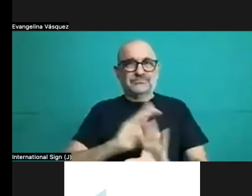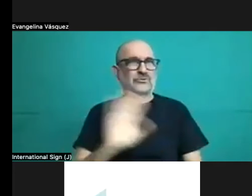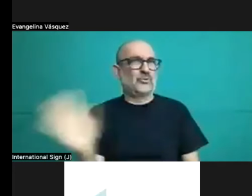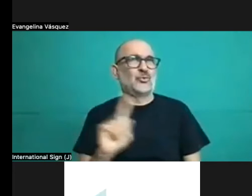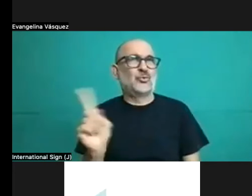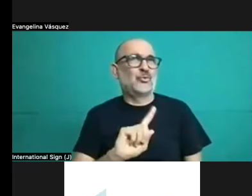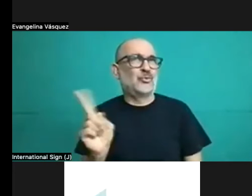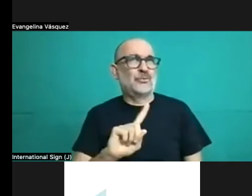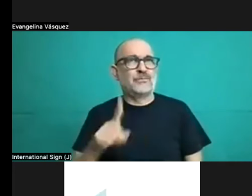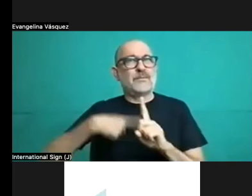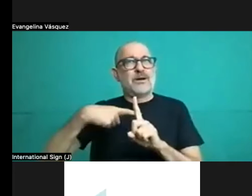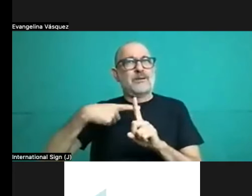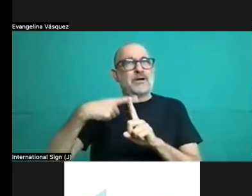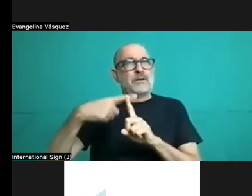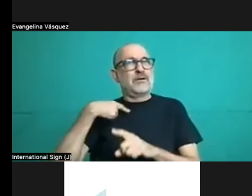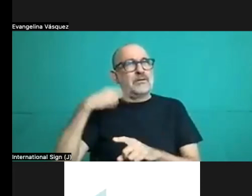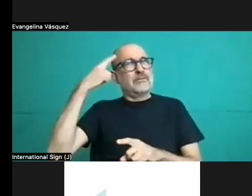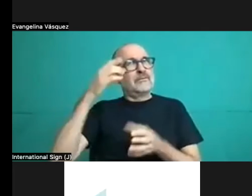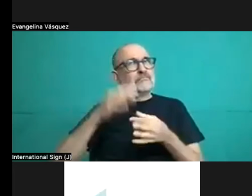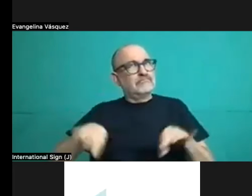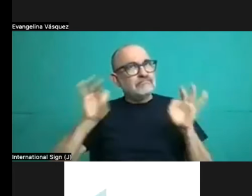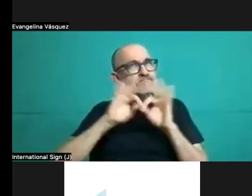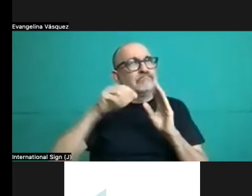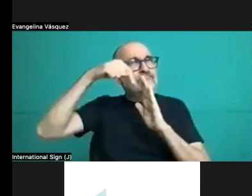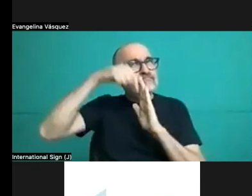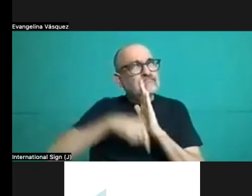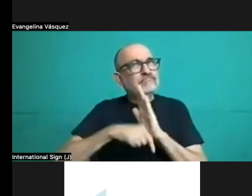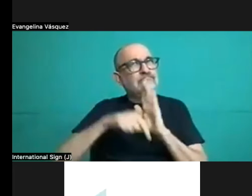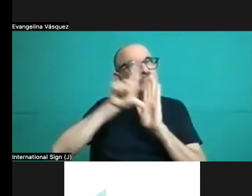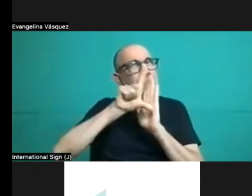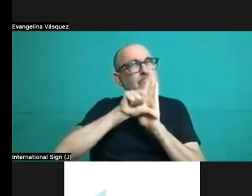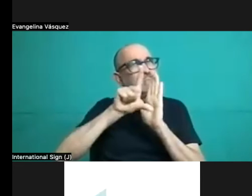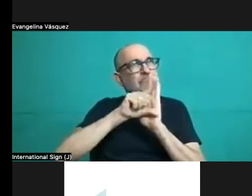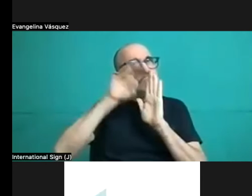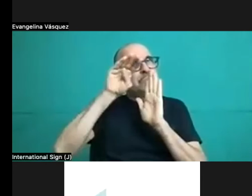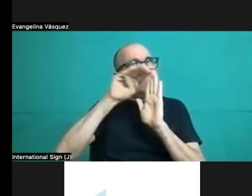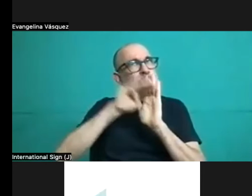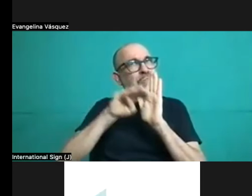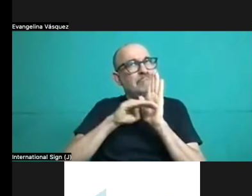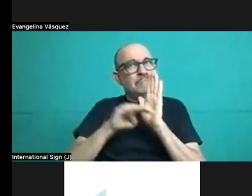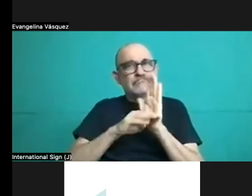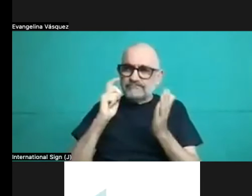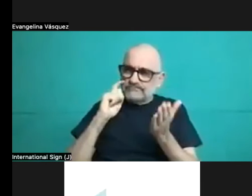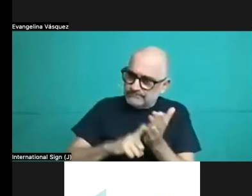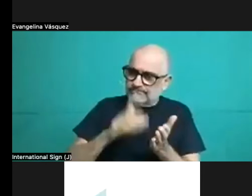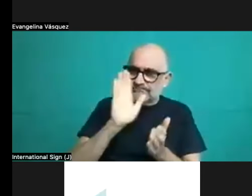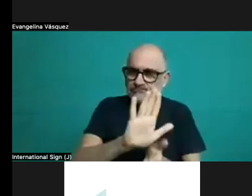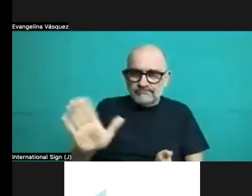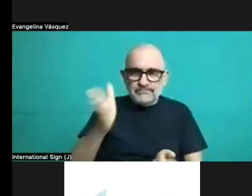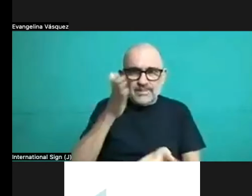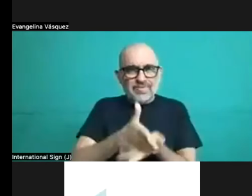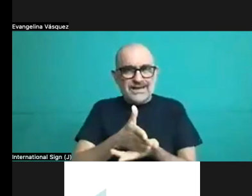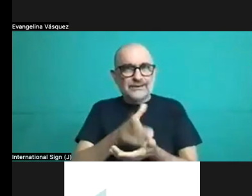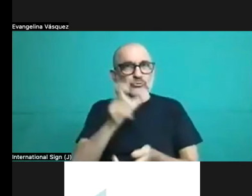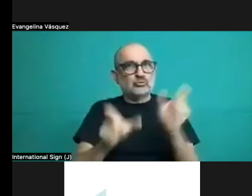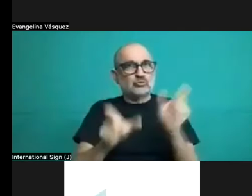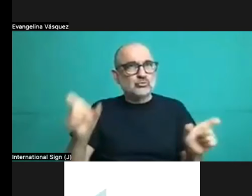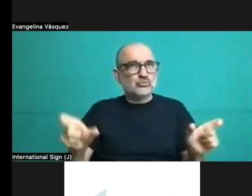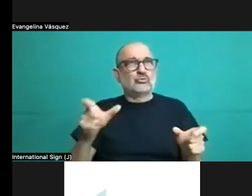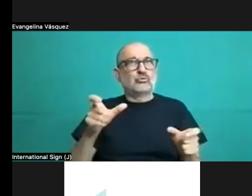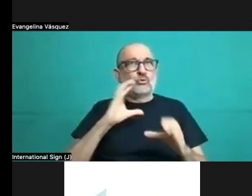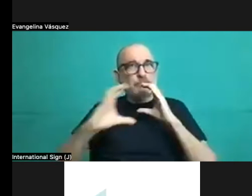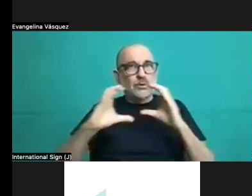Il faut qu'il y ait un cadre juridique qui garantisse la sécurité des patients lors des événements adverses aussi.